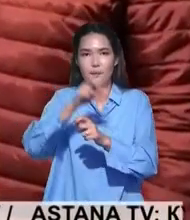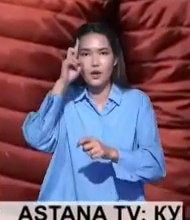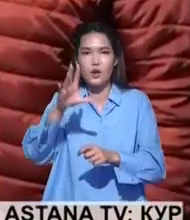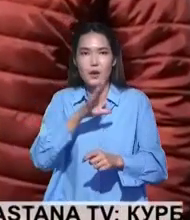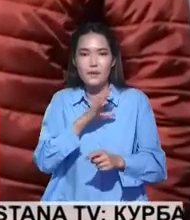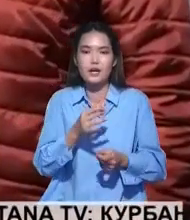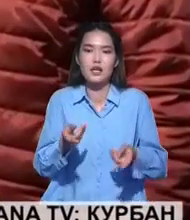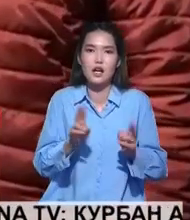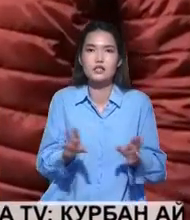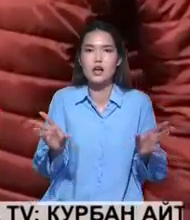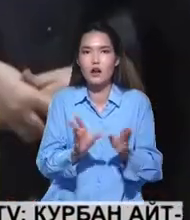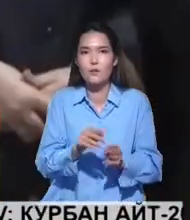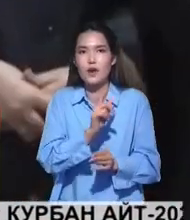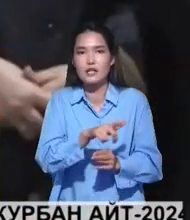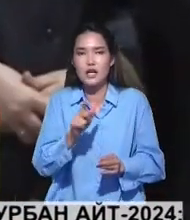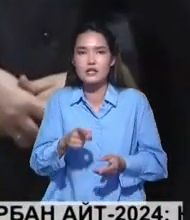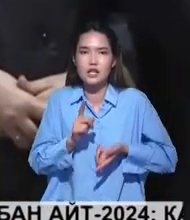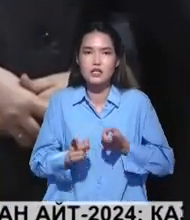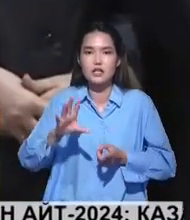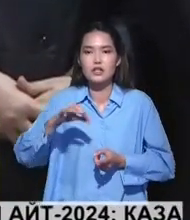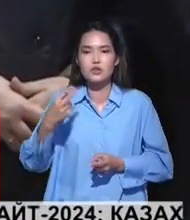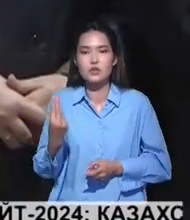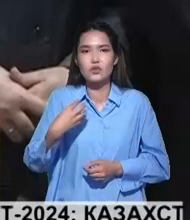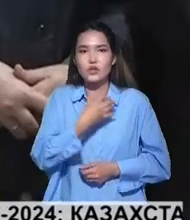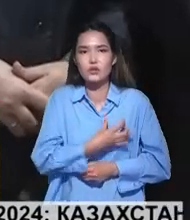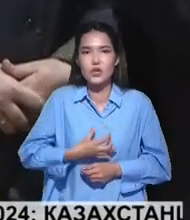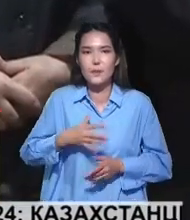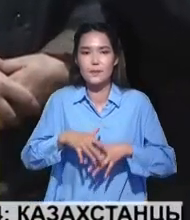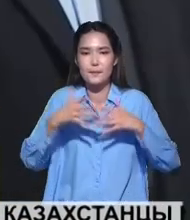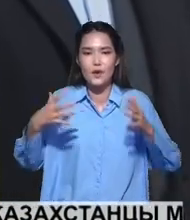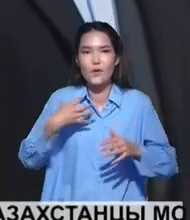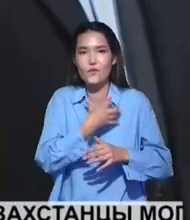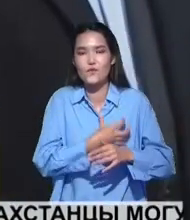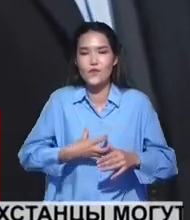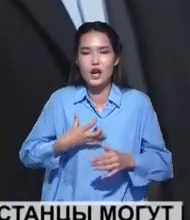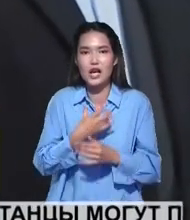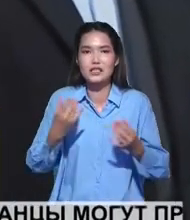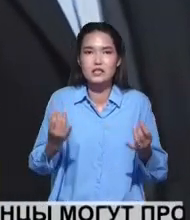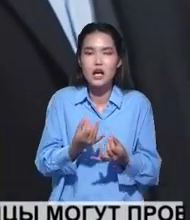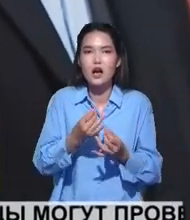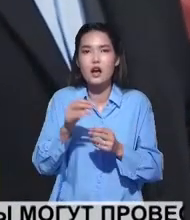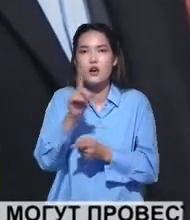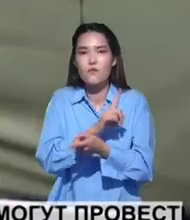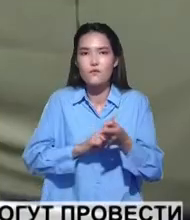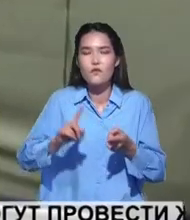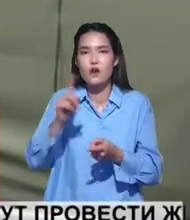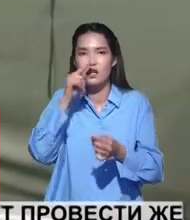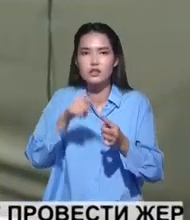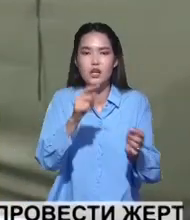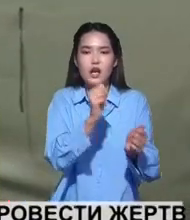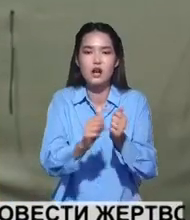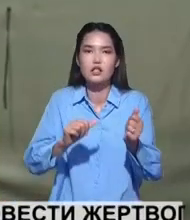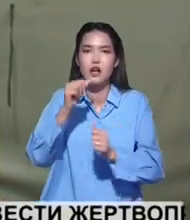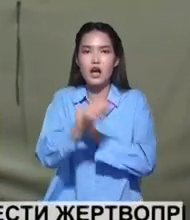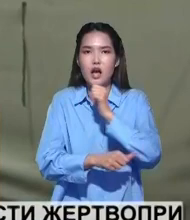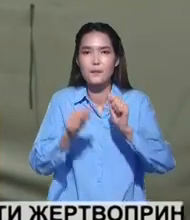и остается вместе с народом, реализуя социально значимые, масштабные и важные инициативы и реформы, которые коснулись каждого. В